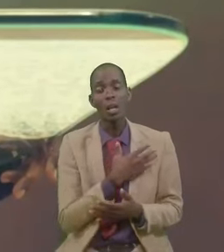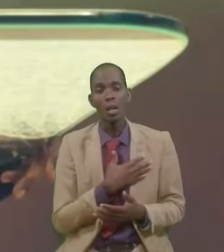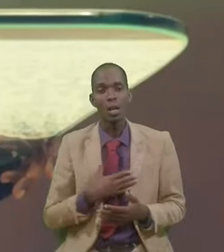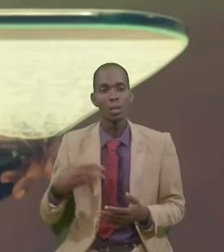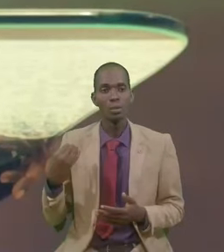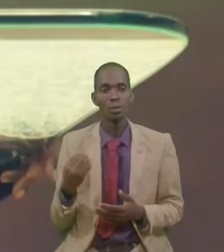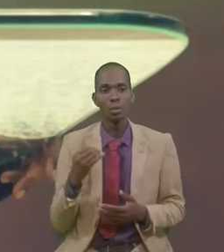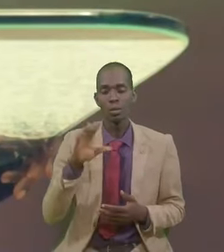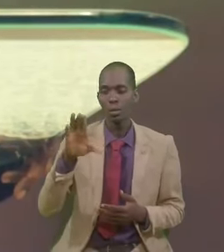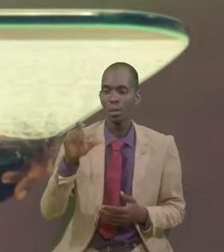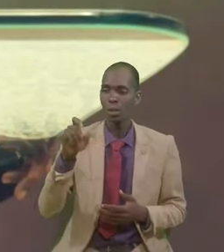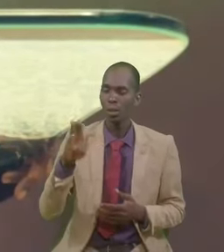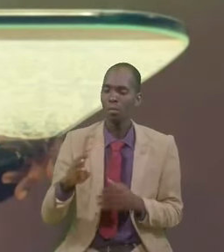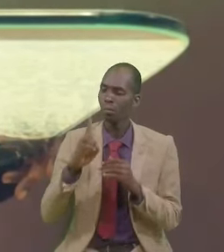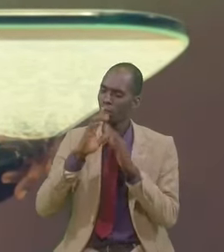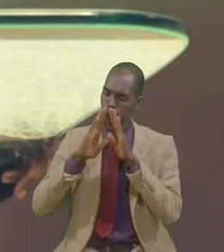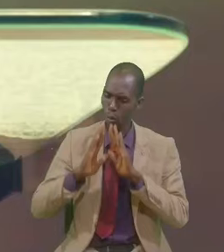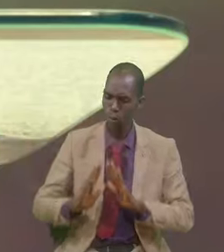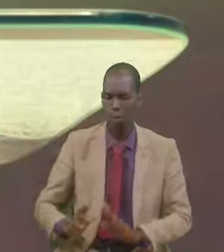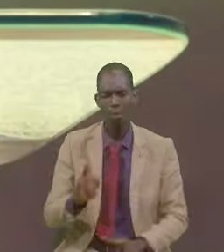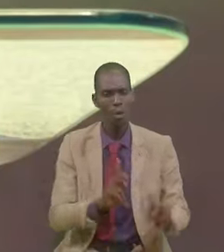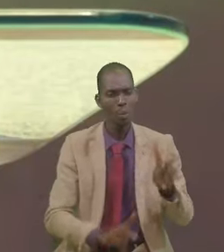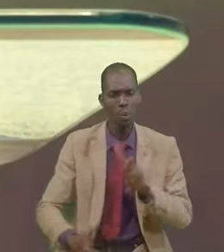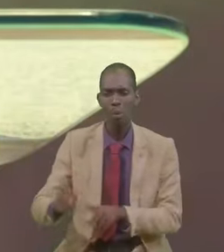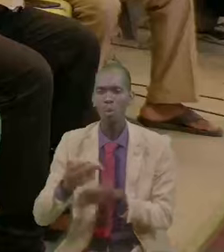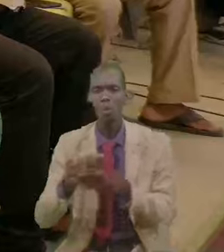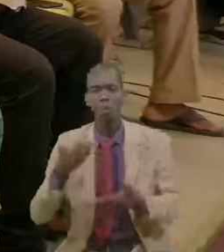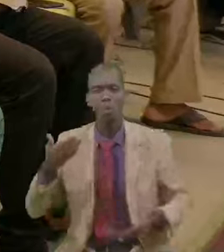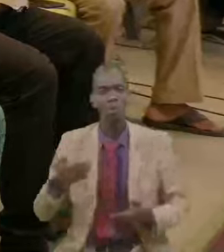contre Moïse. Il dit, « Montons,